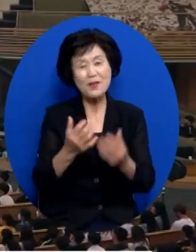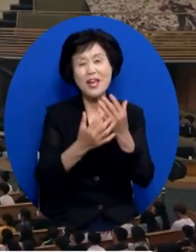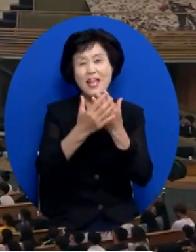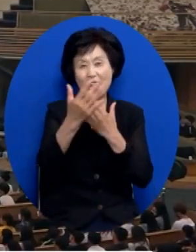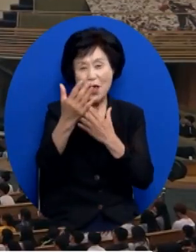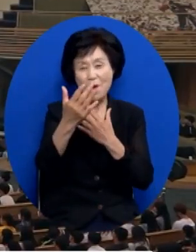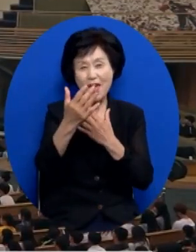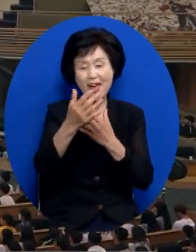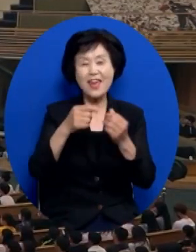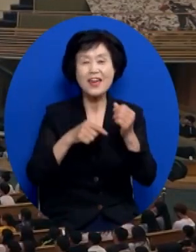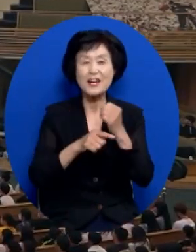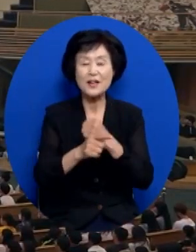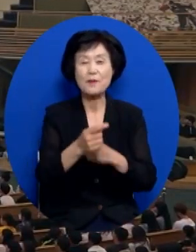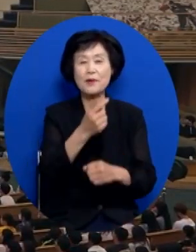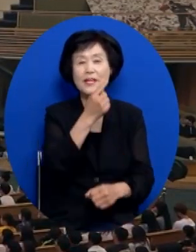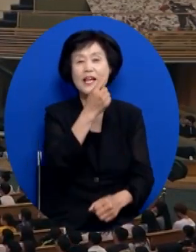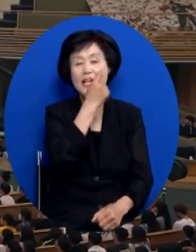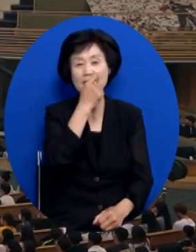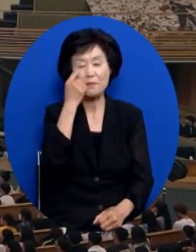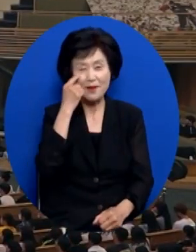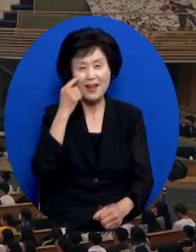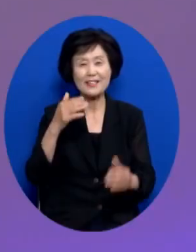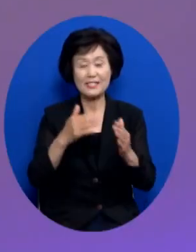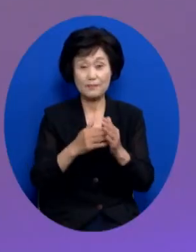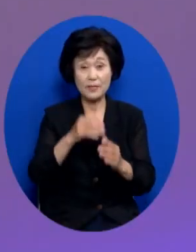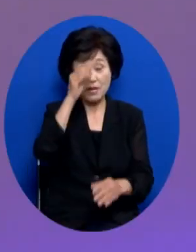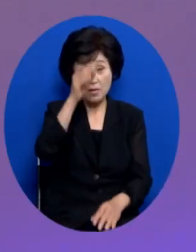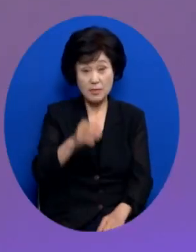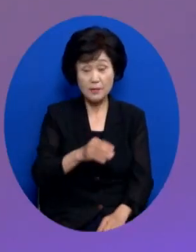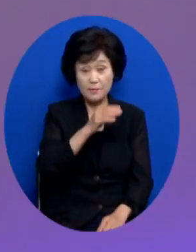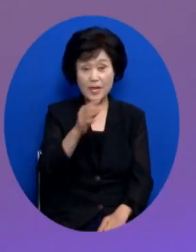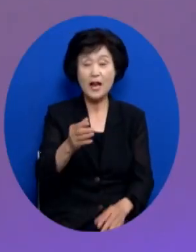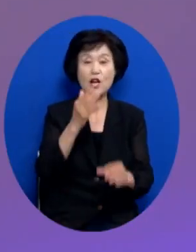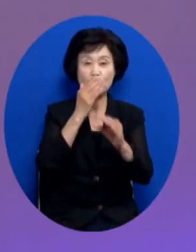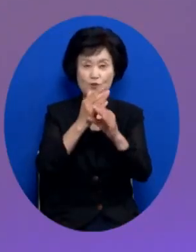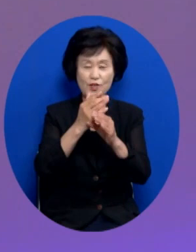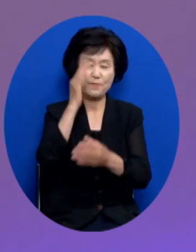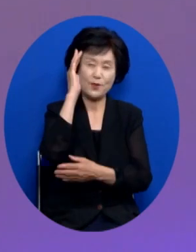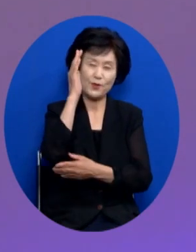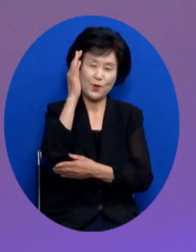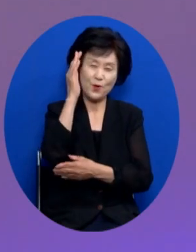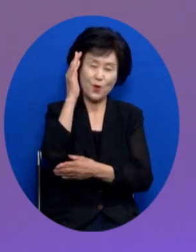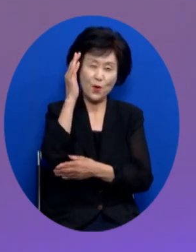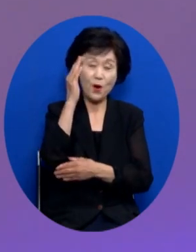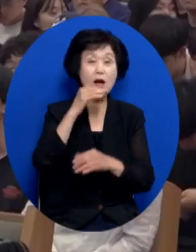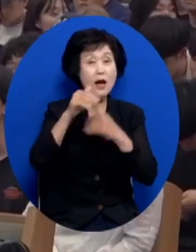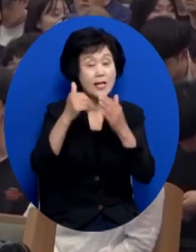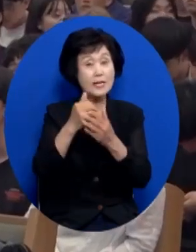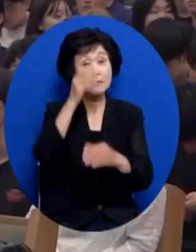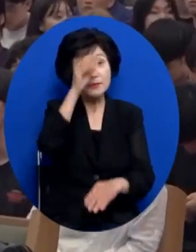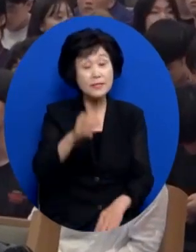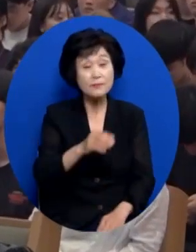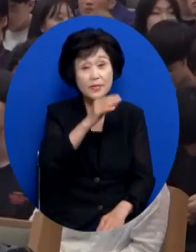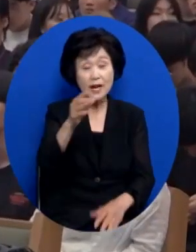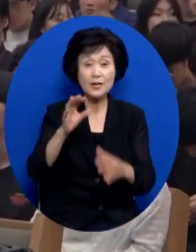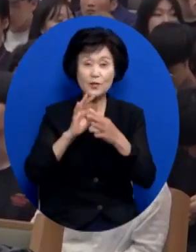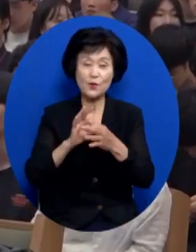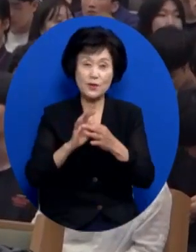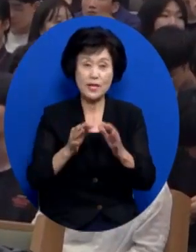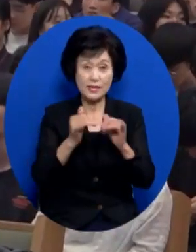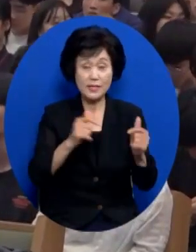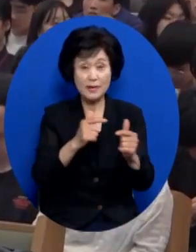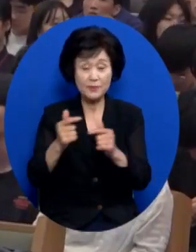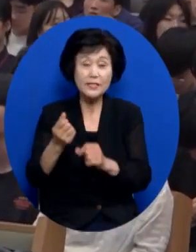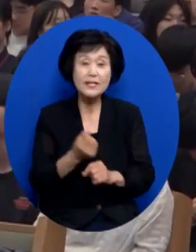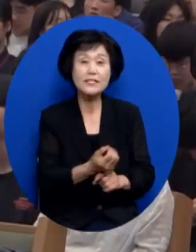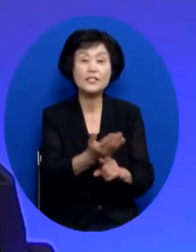증명했습니다. 손자 윌 그레엄 목사는 십자가를 중심으로 설교했는데요. 하나님이 십자가를 통해 인간에게 전달한